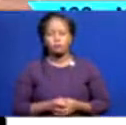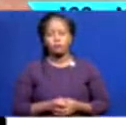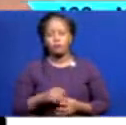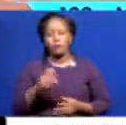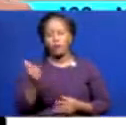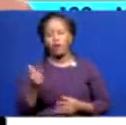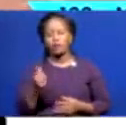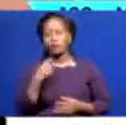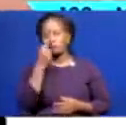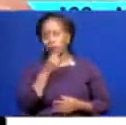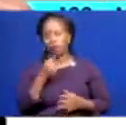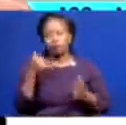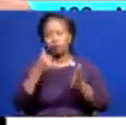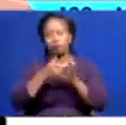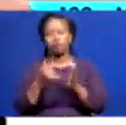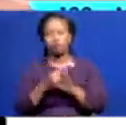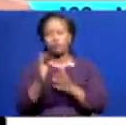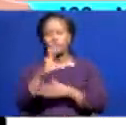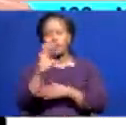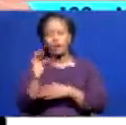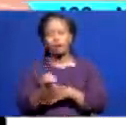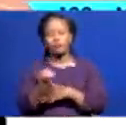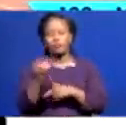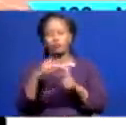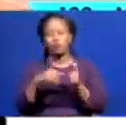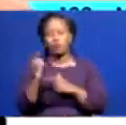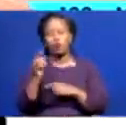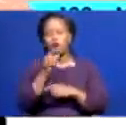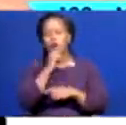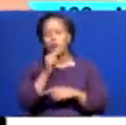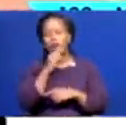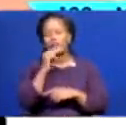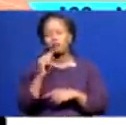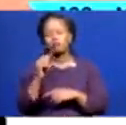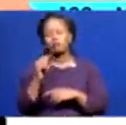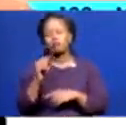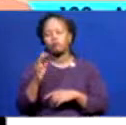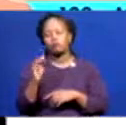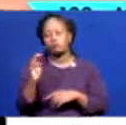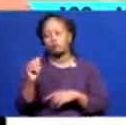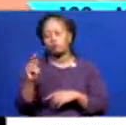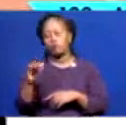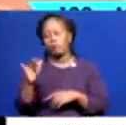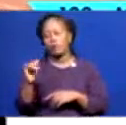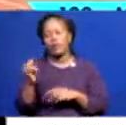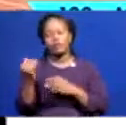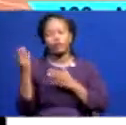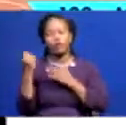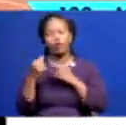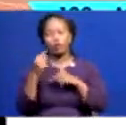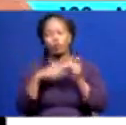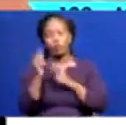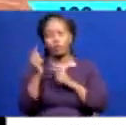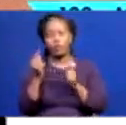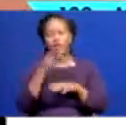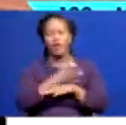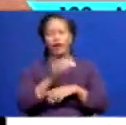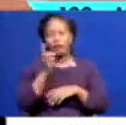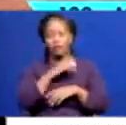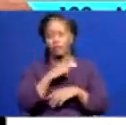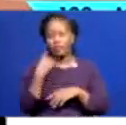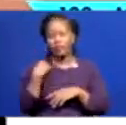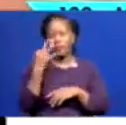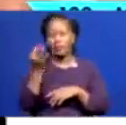Mwanariadha anayeshikilia rekodi ya Afrika ya mbio za mita 100 Ferdinando Manyala pia analenga kutoa ushindi baada ya kumaliza watatu mjini Rabat